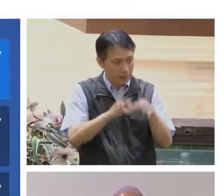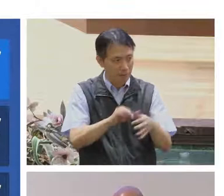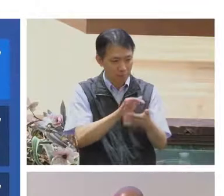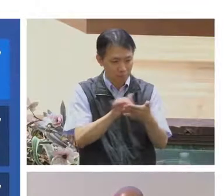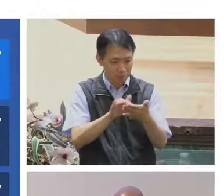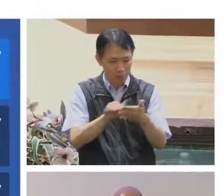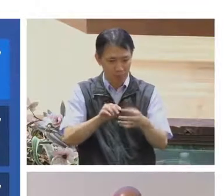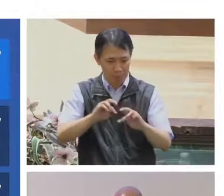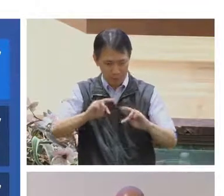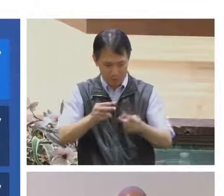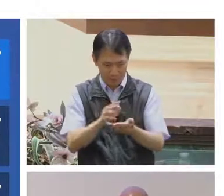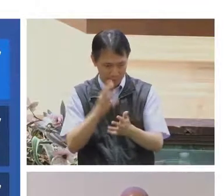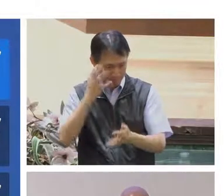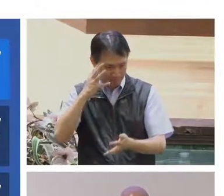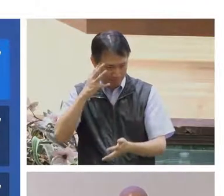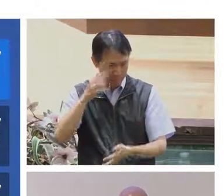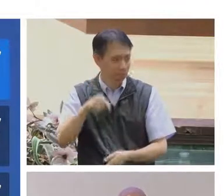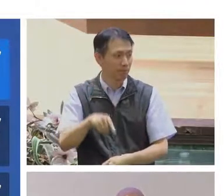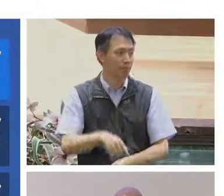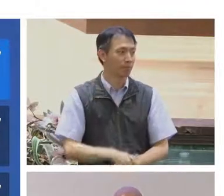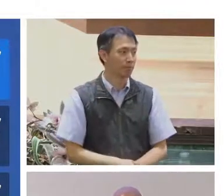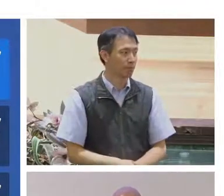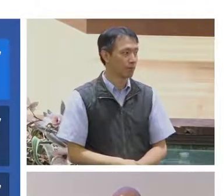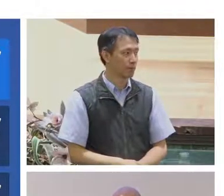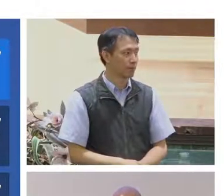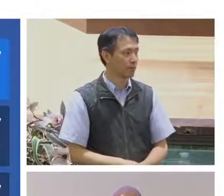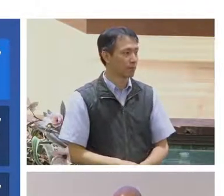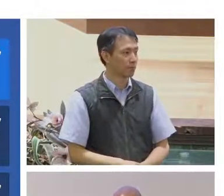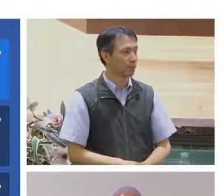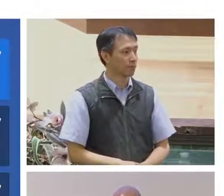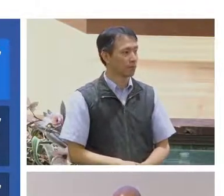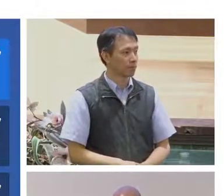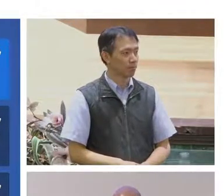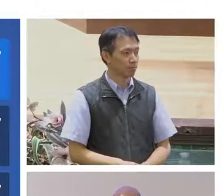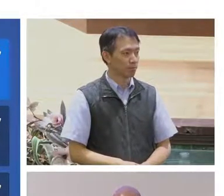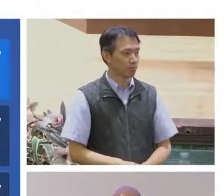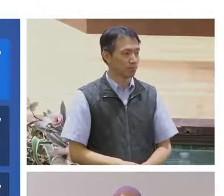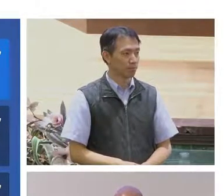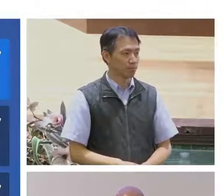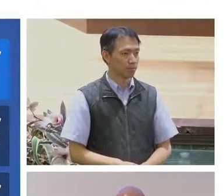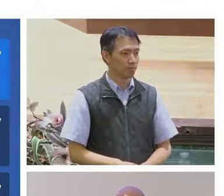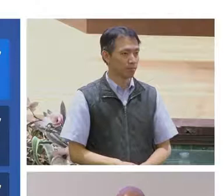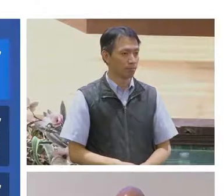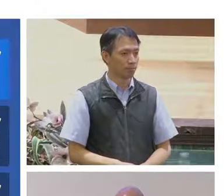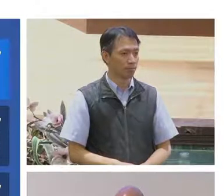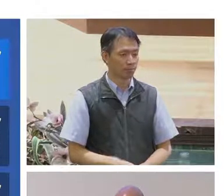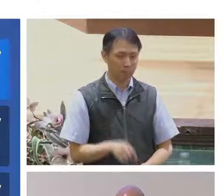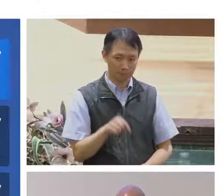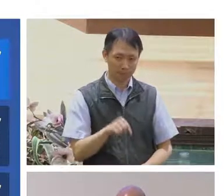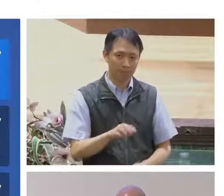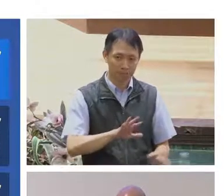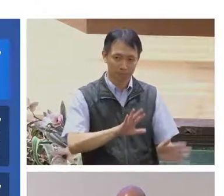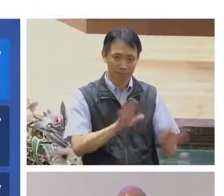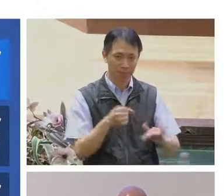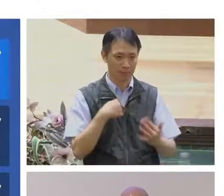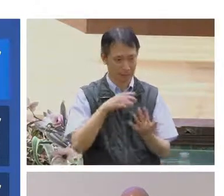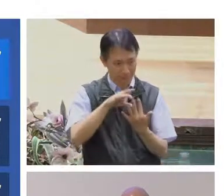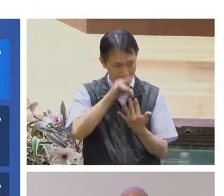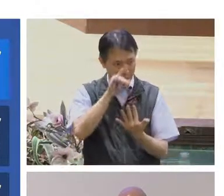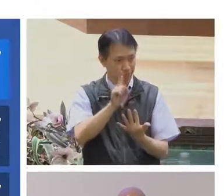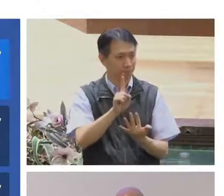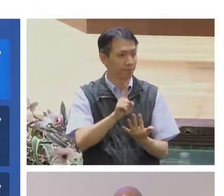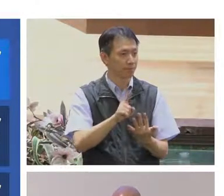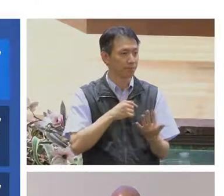很容易肉眼辨识的特征，所以一定的混淆还是需要的。那在这个情况下，我们就选了一个